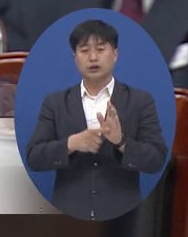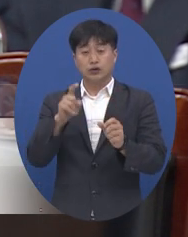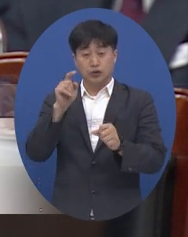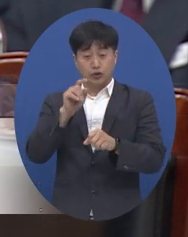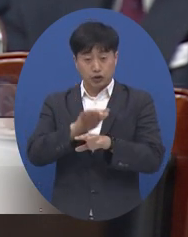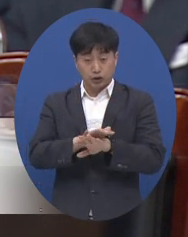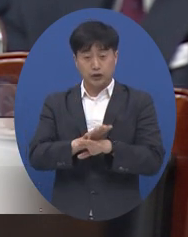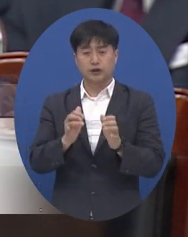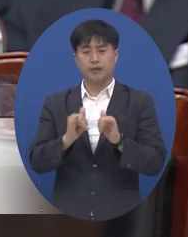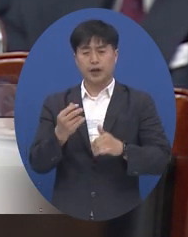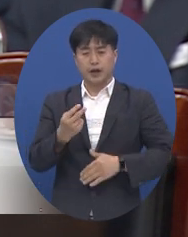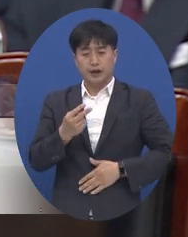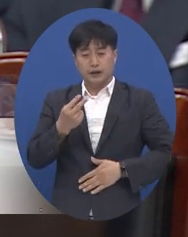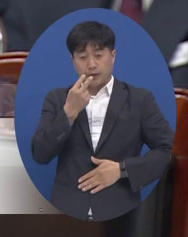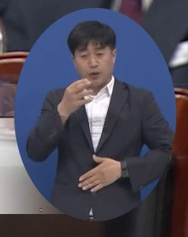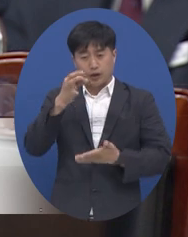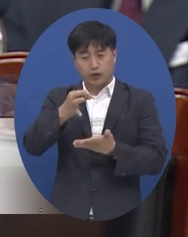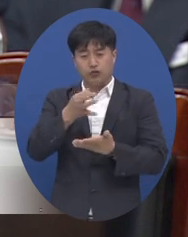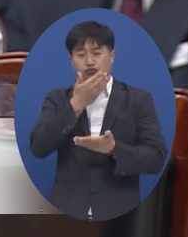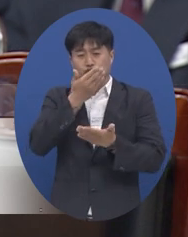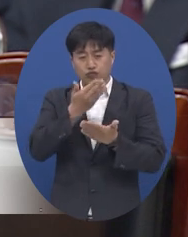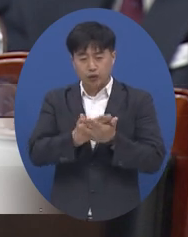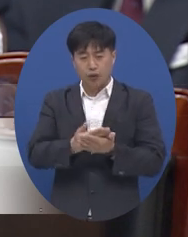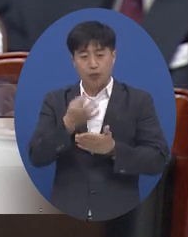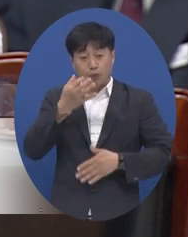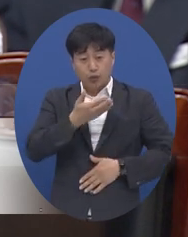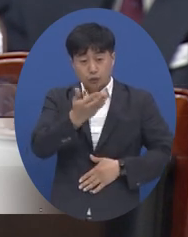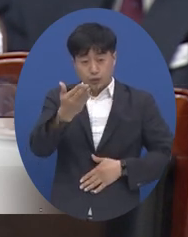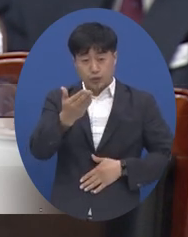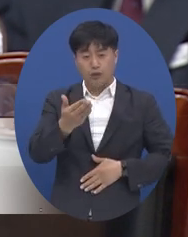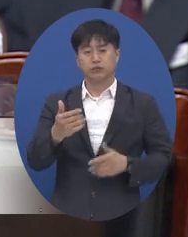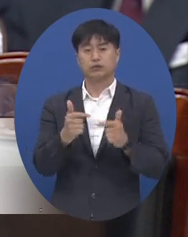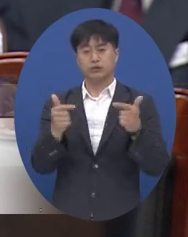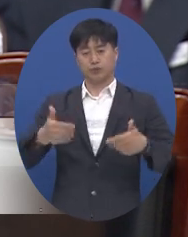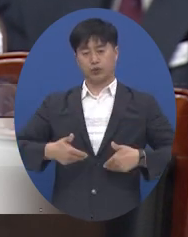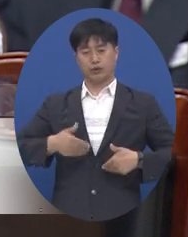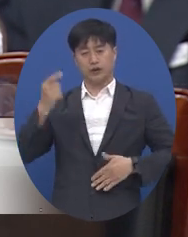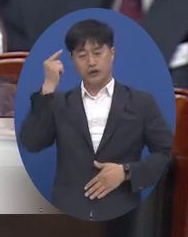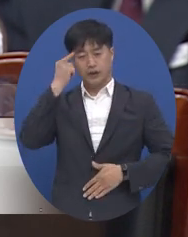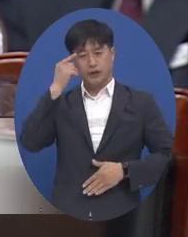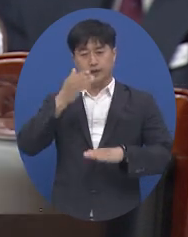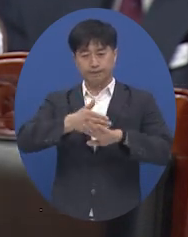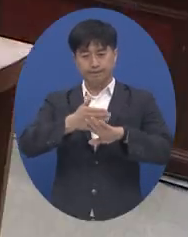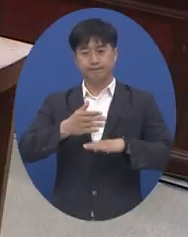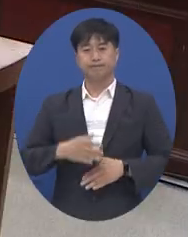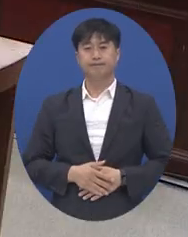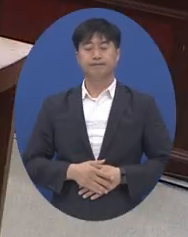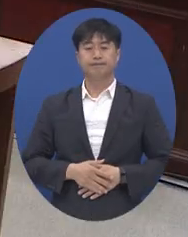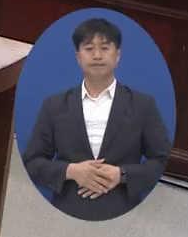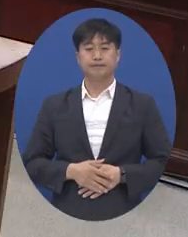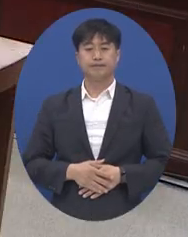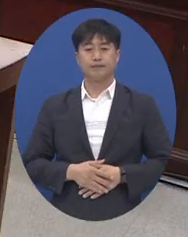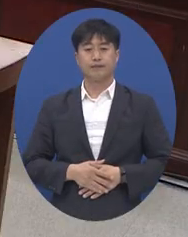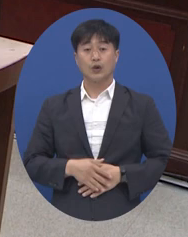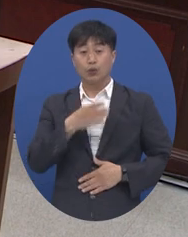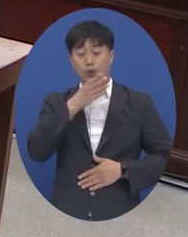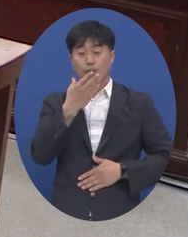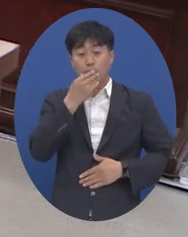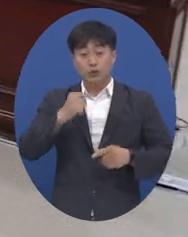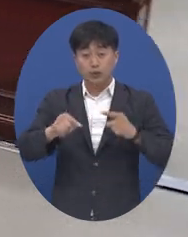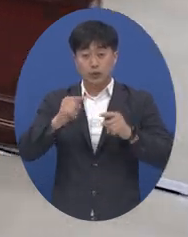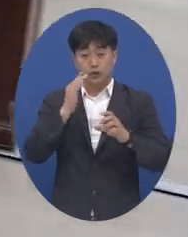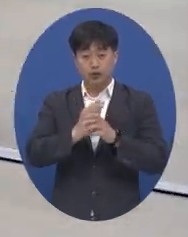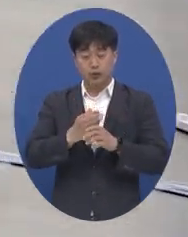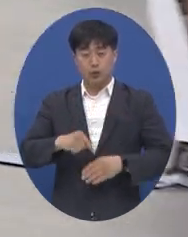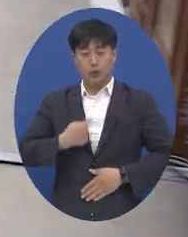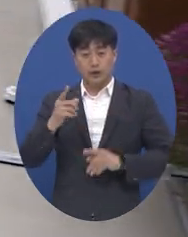사람의 생명의 가치가 얼마나 소중한지를 보여주는 측면에서는 좀 확대할 필요가 있다고 생각합니다 감사 노인복지 정책 중